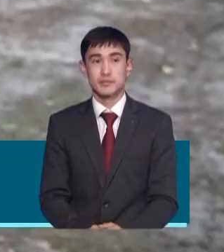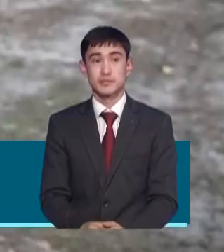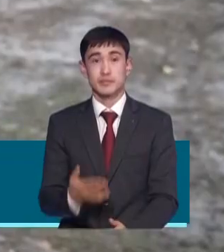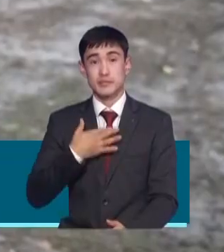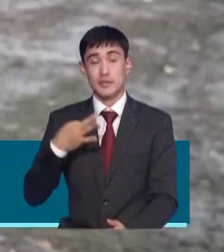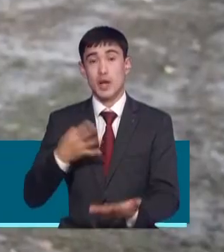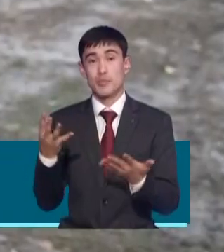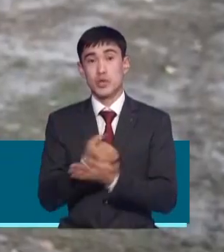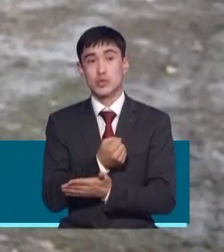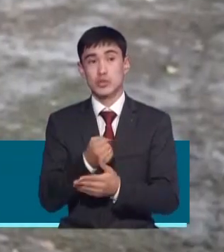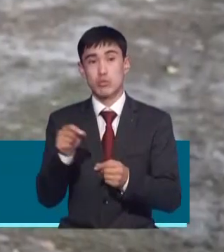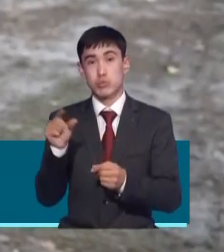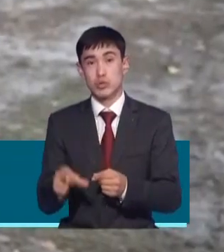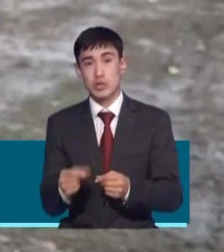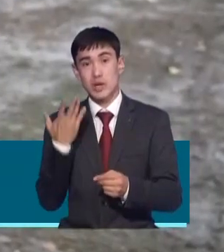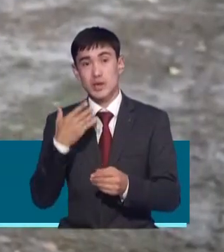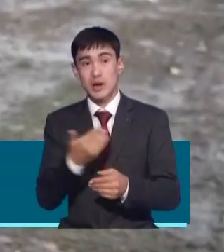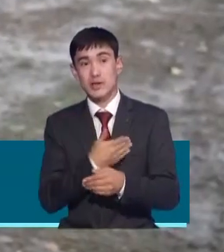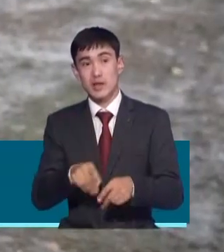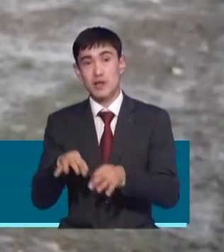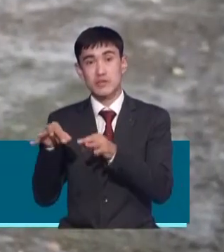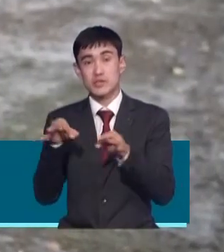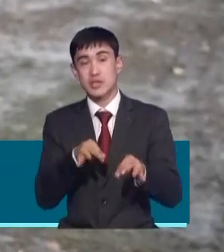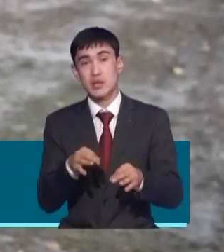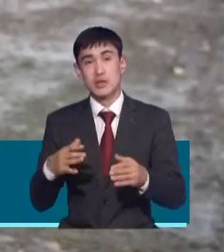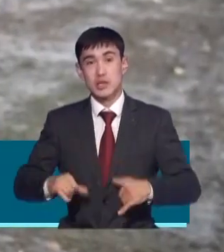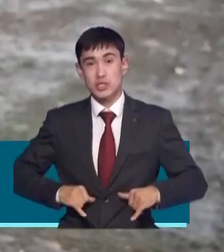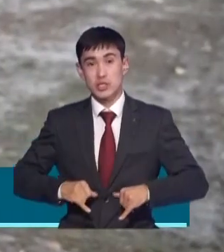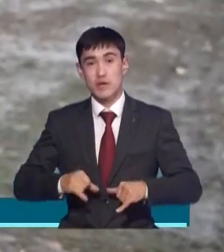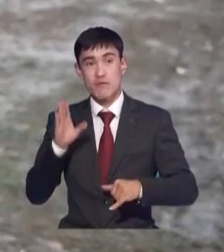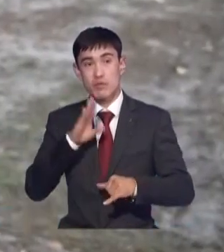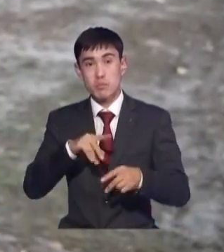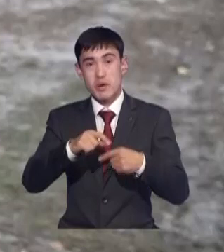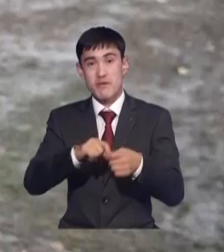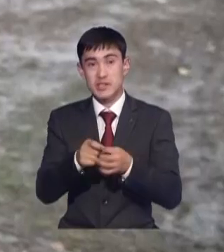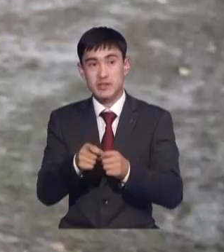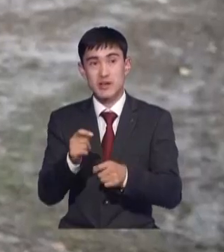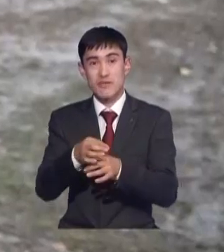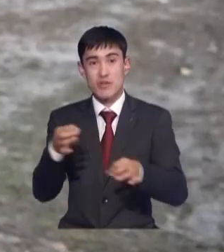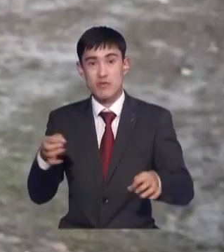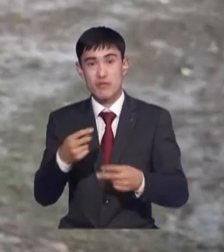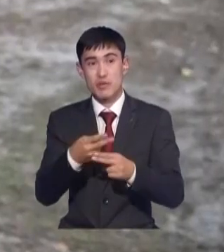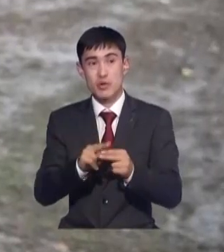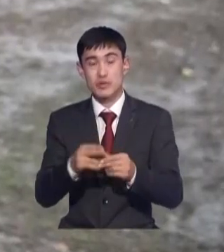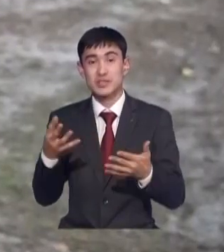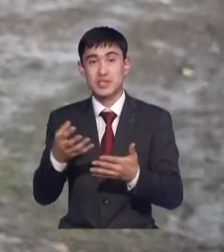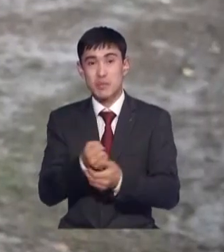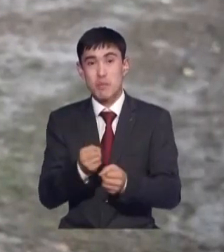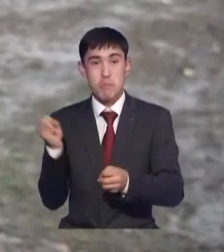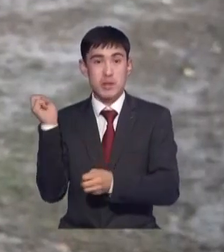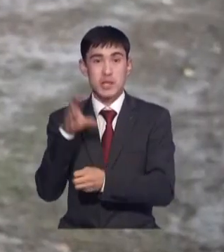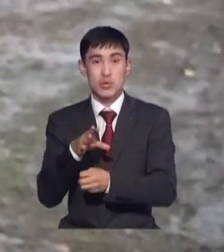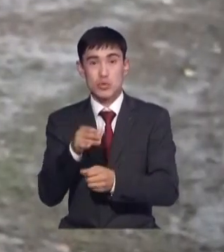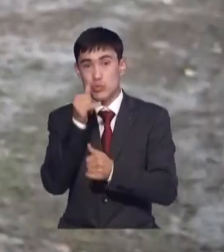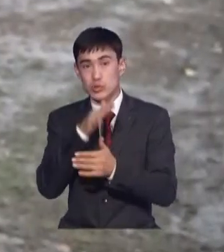Мой сын обнаружил эту бутылку, когда хотел отвезти лошадей на водопой. Она была привязана к веревке. Видимо, ее собрались подкинуть,